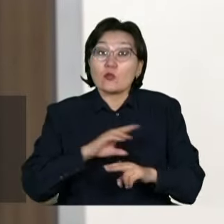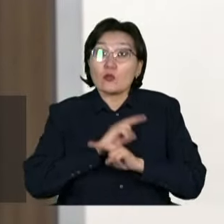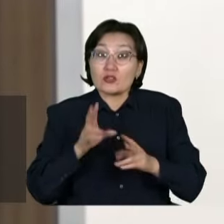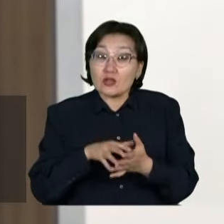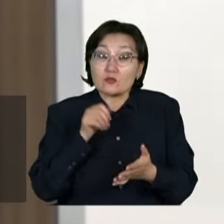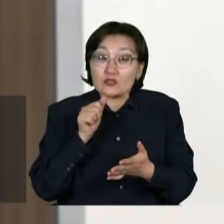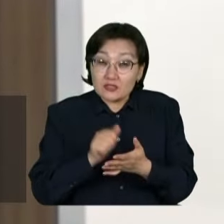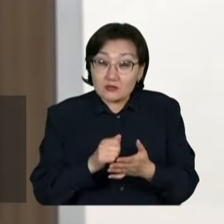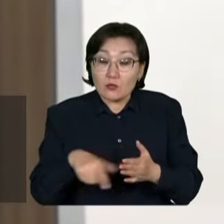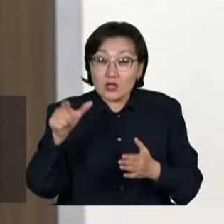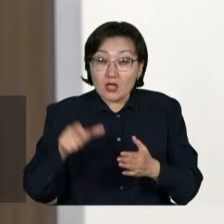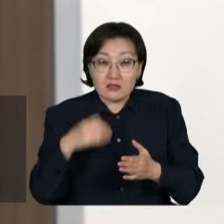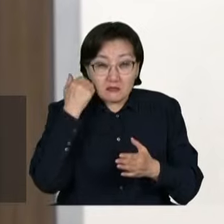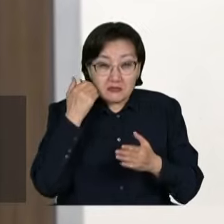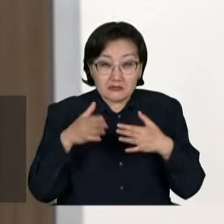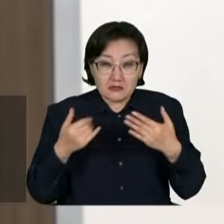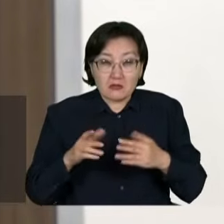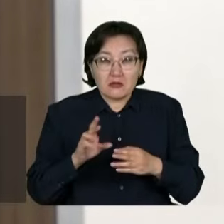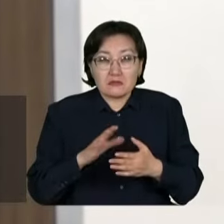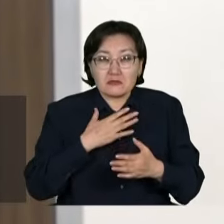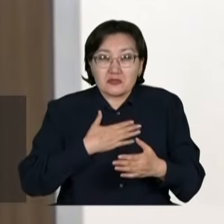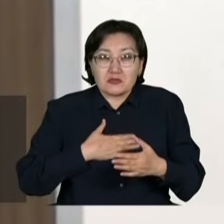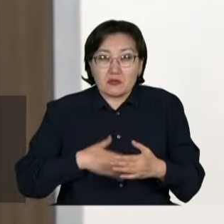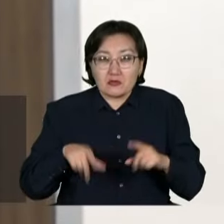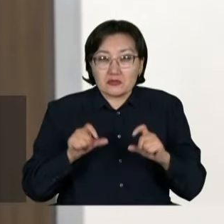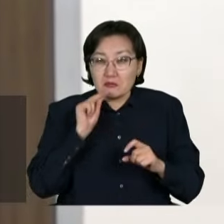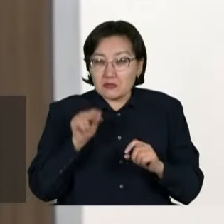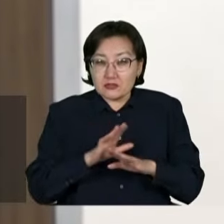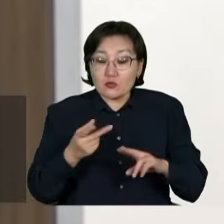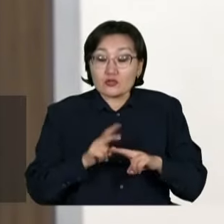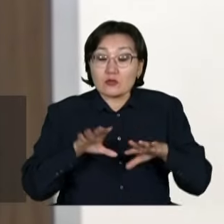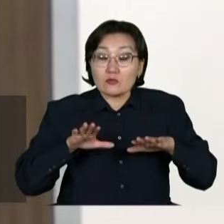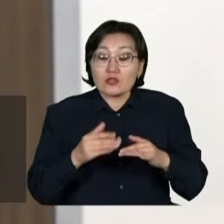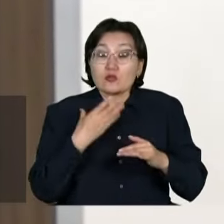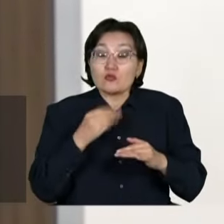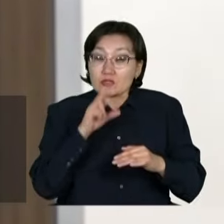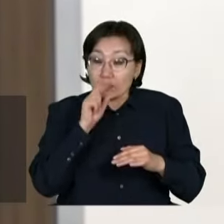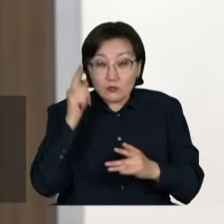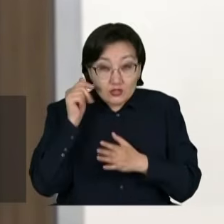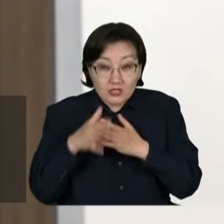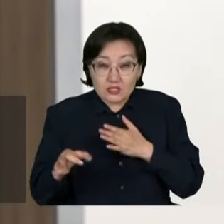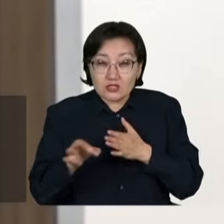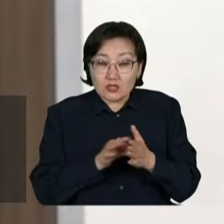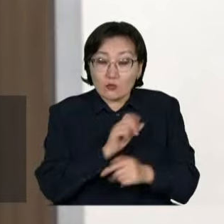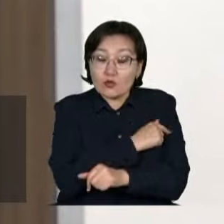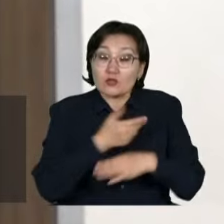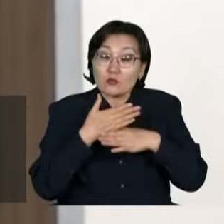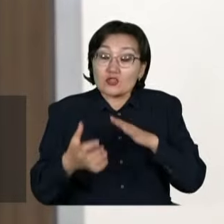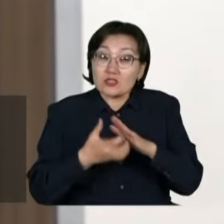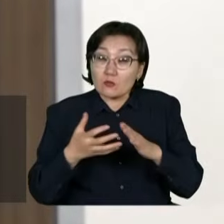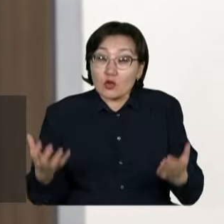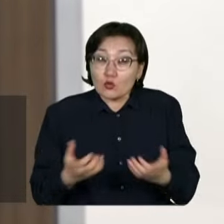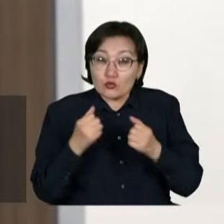Көріп тұрсыздар ғой, адамның ұяты жоқ. Еш алаңсыз отыр, күнәм жоқ деп. Сол оқиғада өз қателігін түсініп, дереу жедел жәрдем шақырып